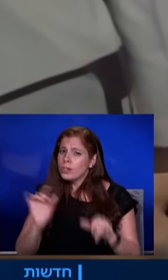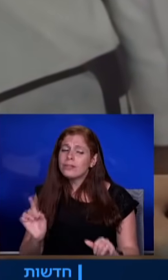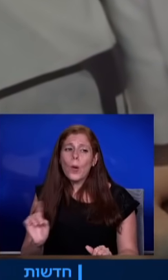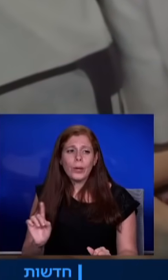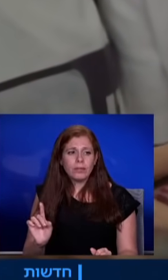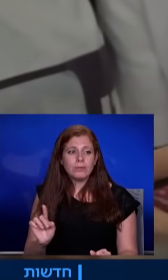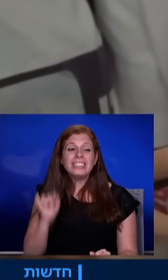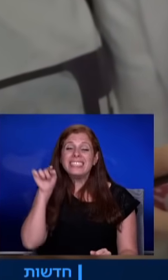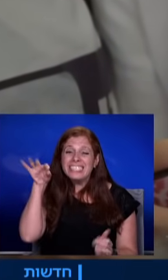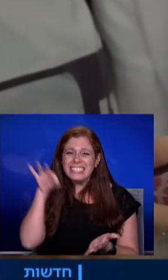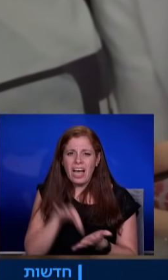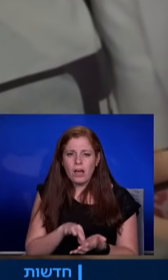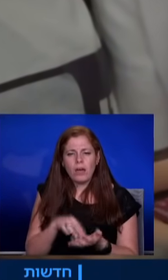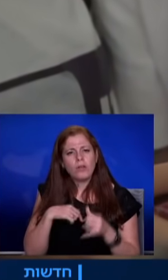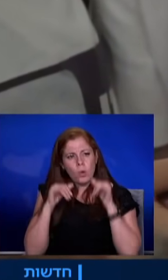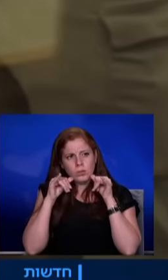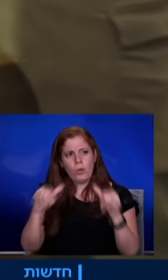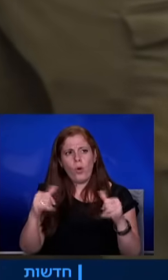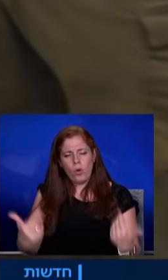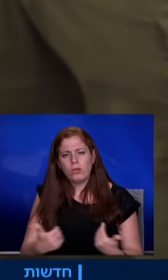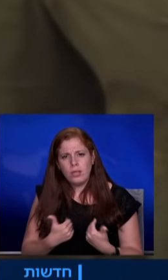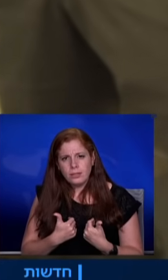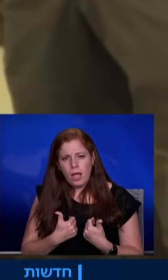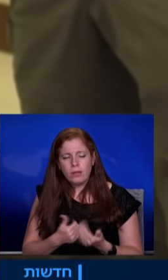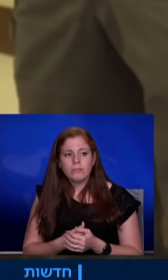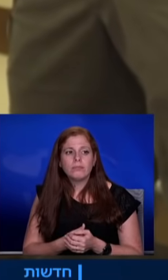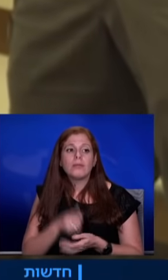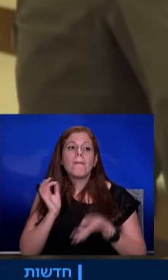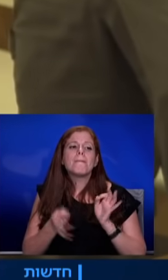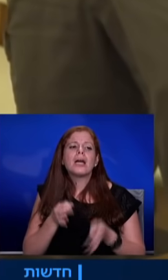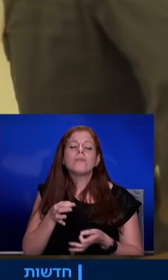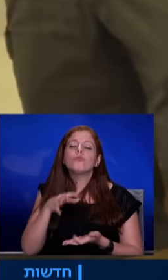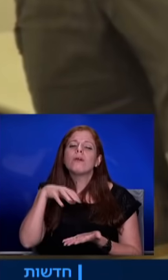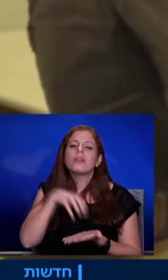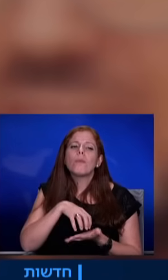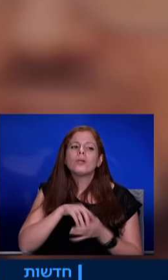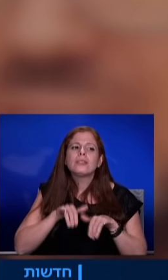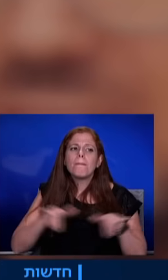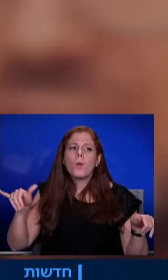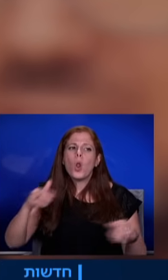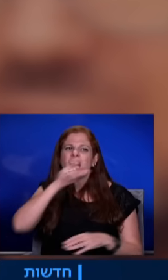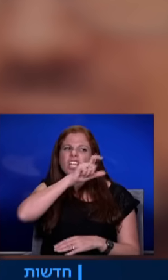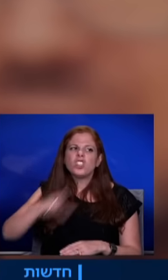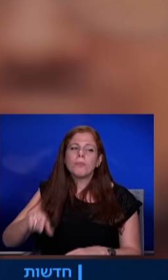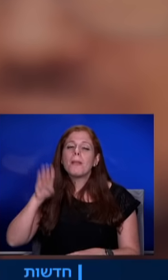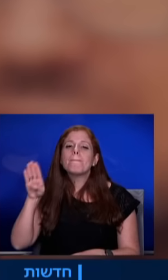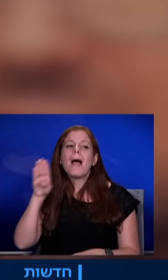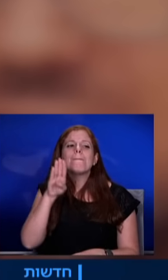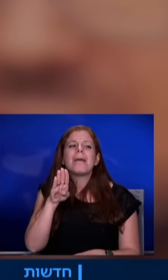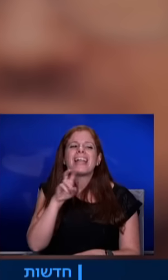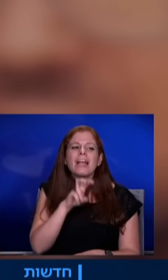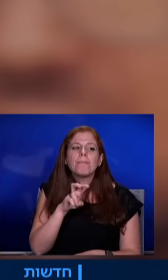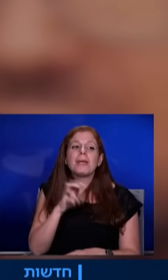זה הרגע שבו אנחנו צועקות לעזרה. בית המשפט המחוזי בלוד הרשיע היום את ברק בן עמי ברצח ביתו גוני בת